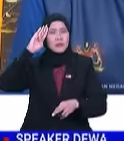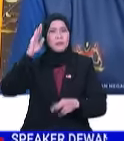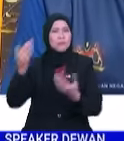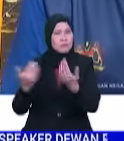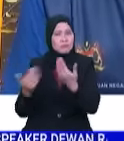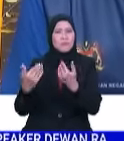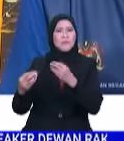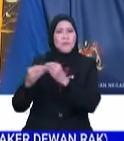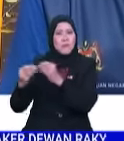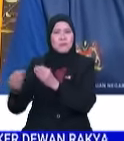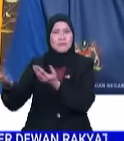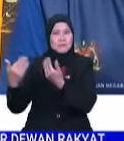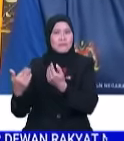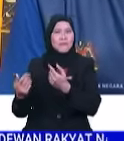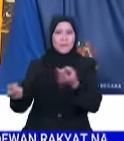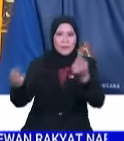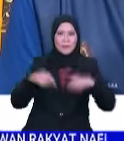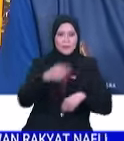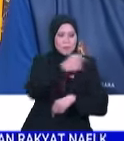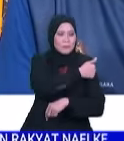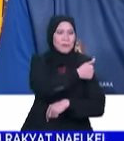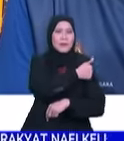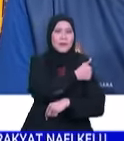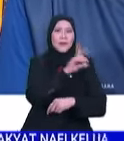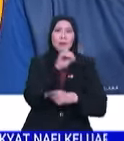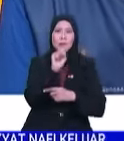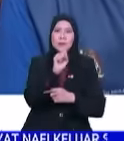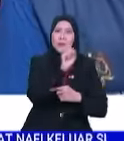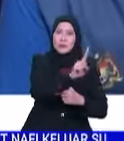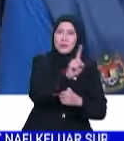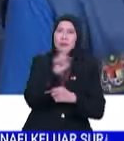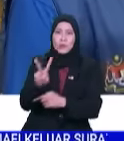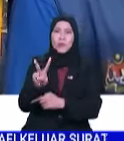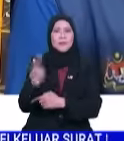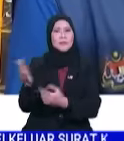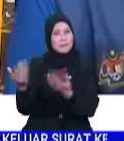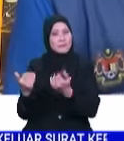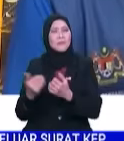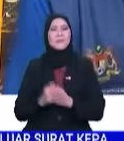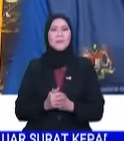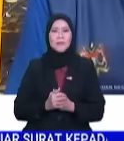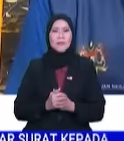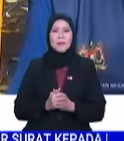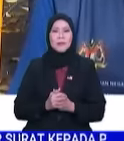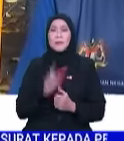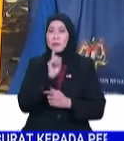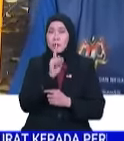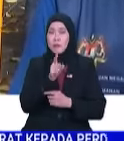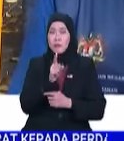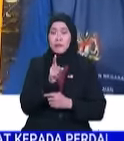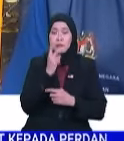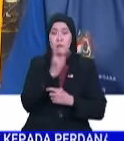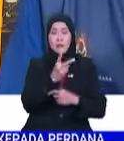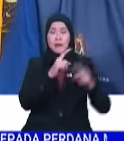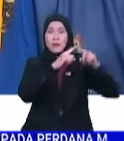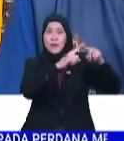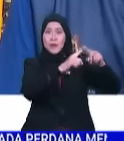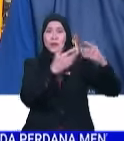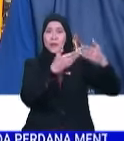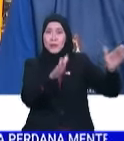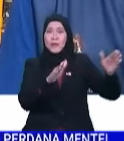suntikan vaksin pertama dan juga kedua, dos pertama dan kedua lah. Sebab walaupun kita nampak dewan kita